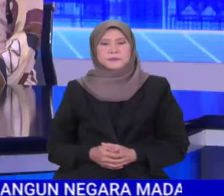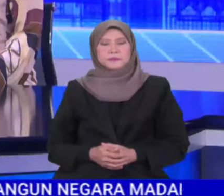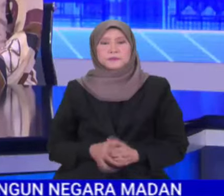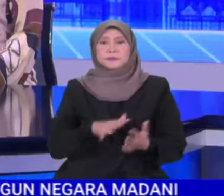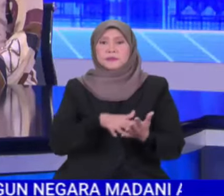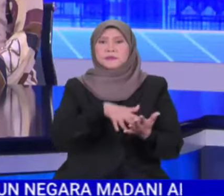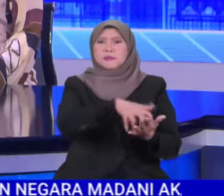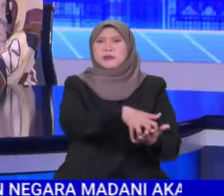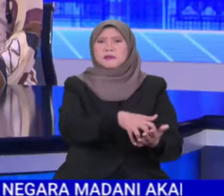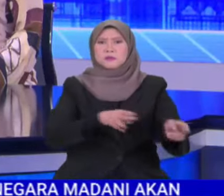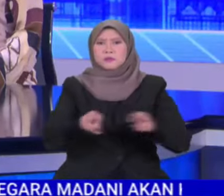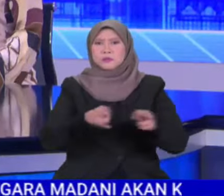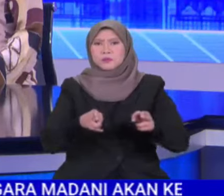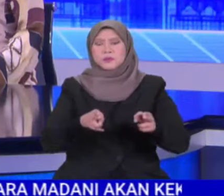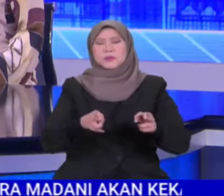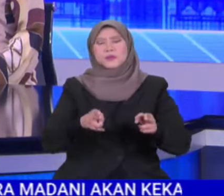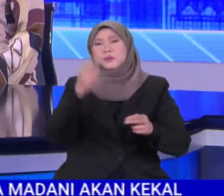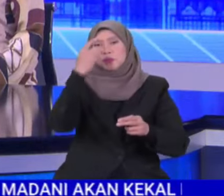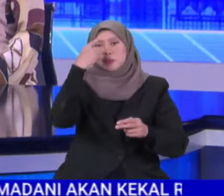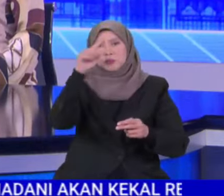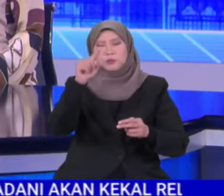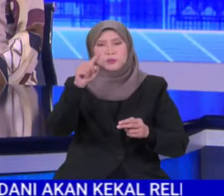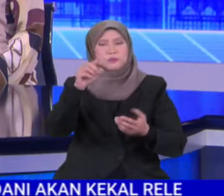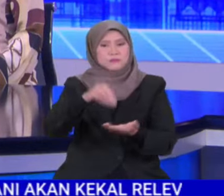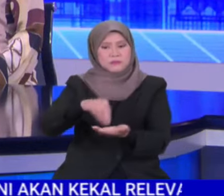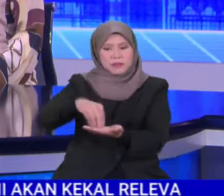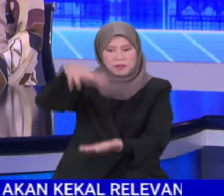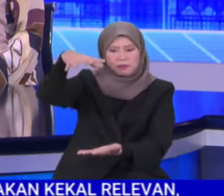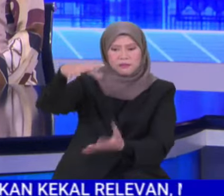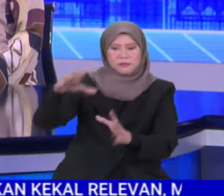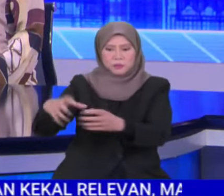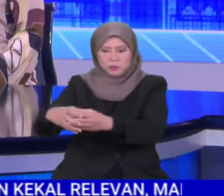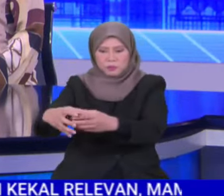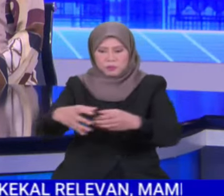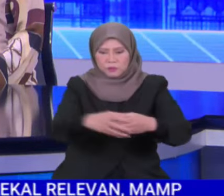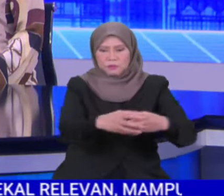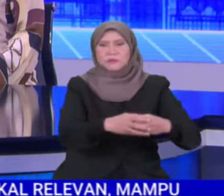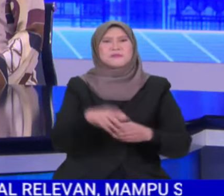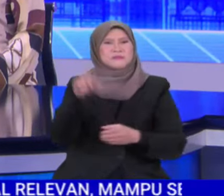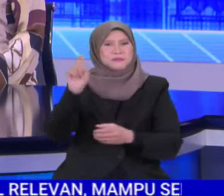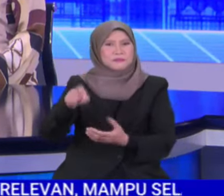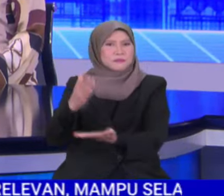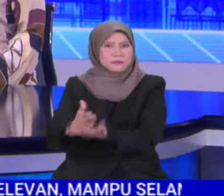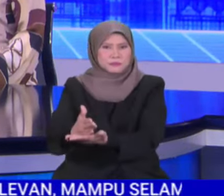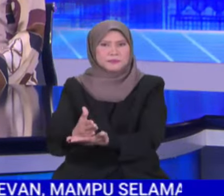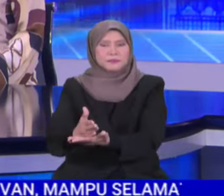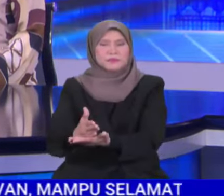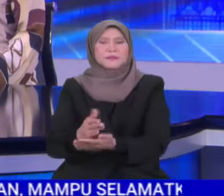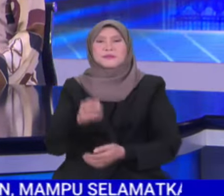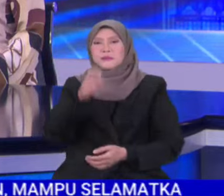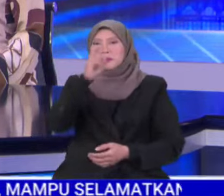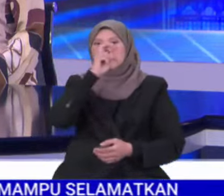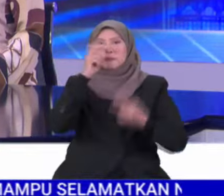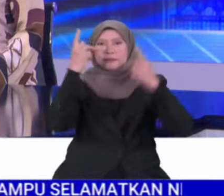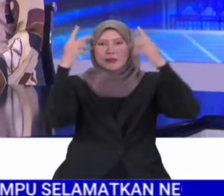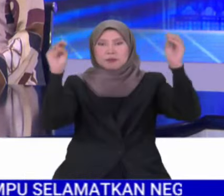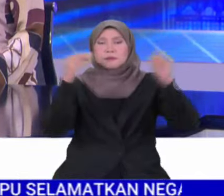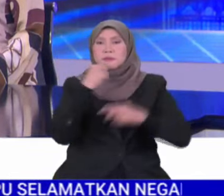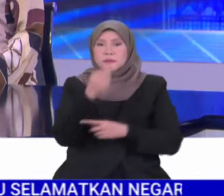Kelemahan mengurus dan menggunakan ruang untuk memperkaya kelompok-kelompok kecil perlu dihentikan segera. Tegas Perdana